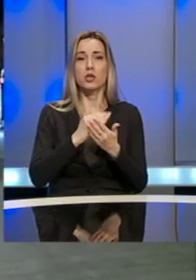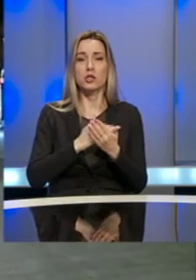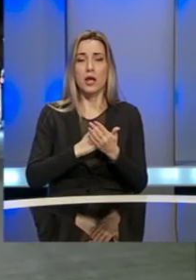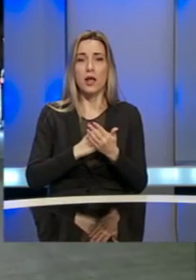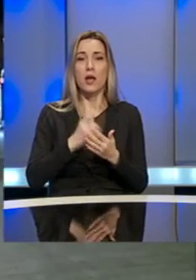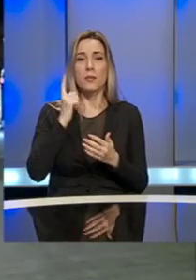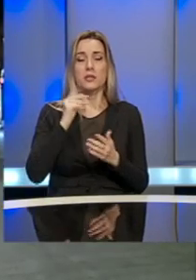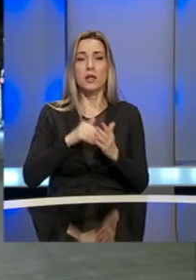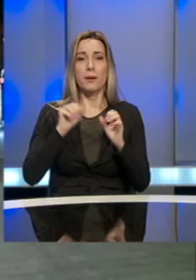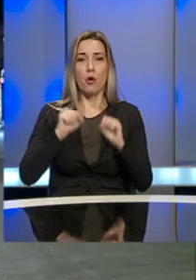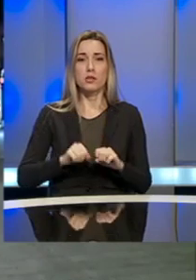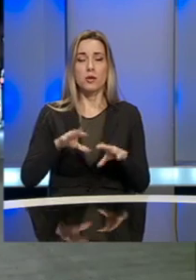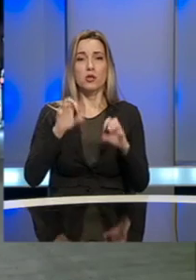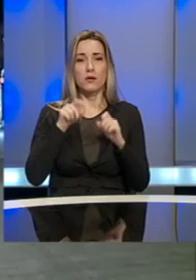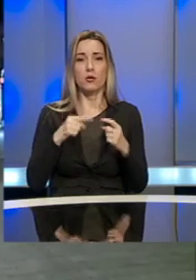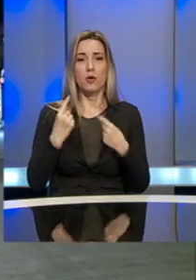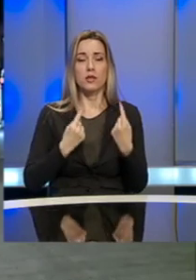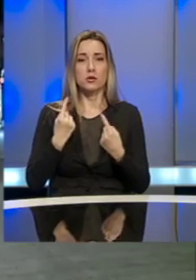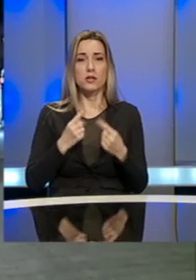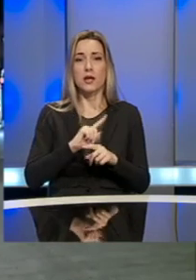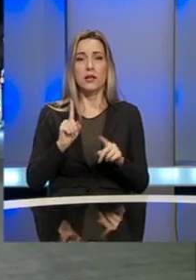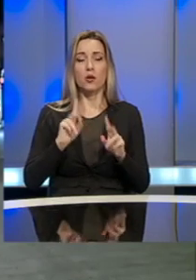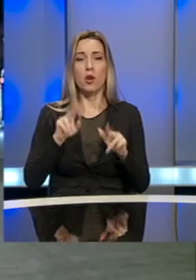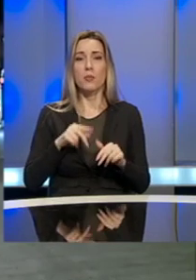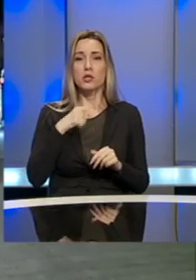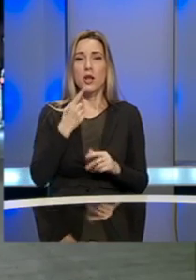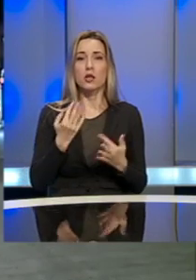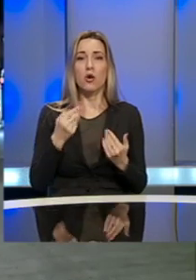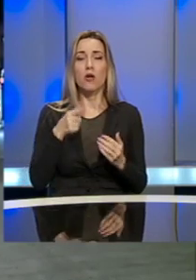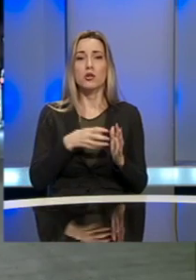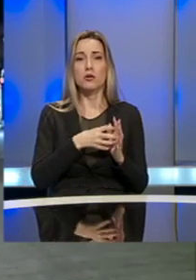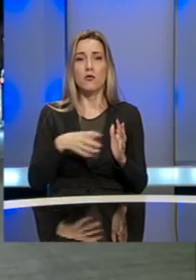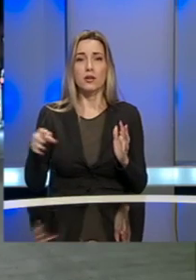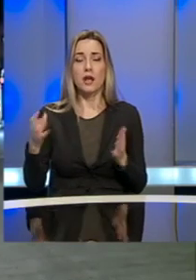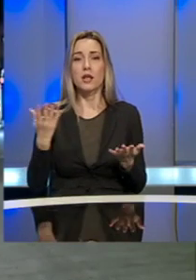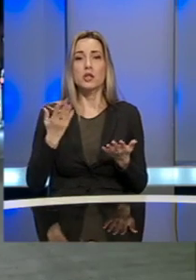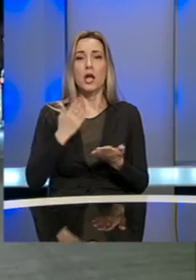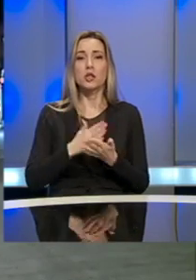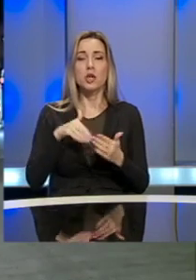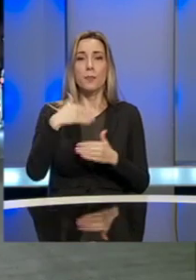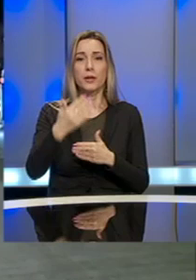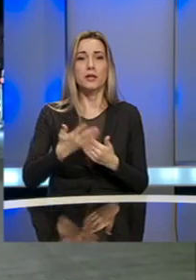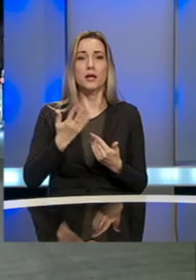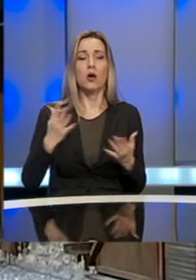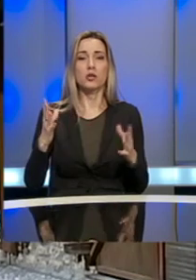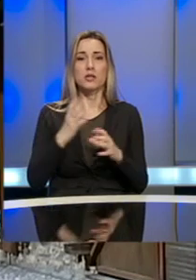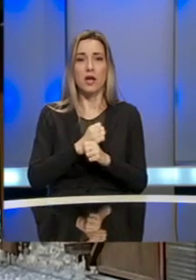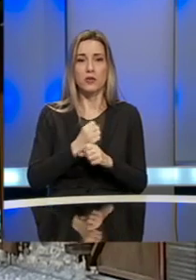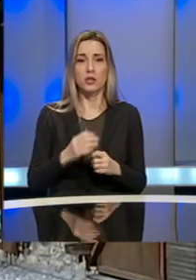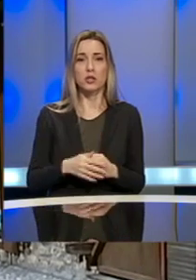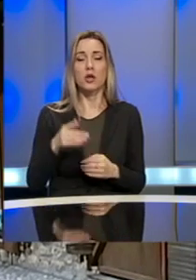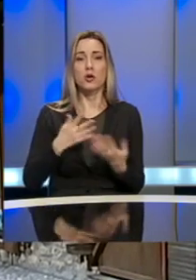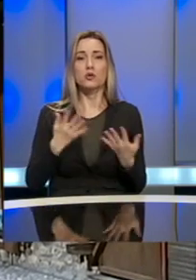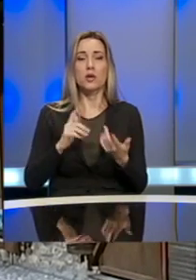da trebamo ozbiljno shvatiti ovu situaciju, jer niko ne može reći koliko će ovo trajati, šta će biti, kako će završiti, tako da su sve